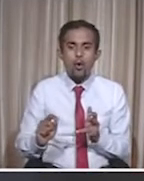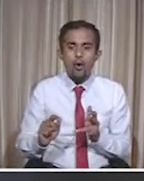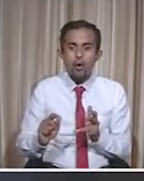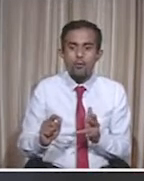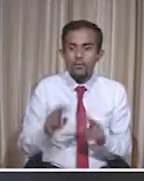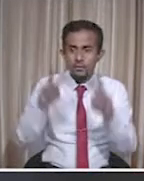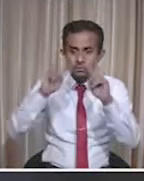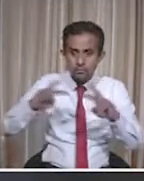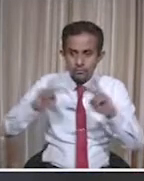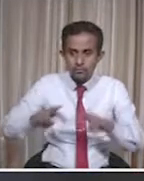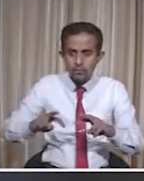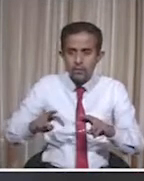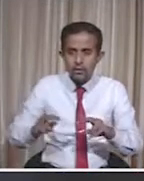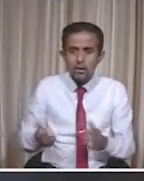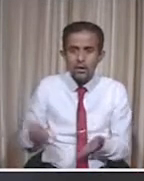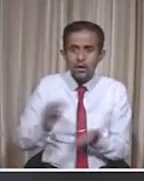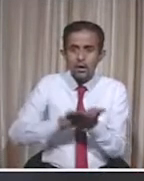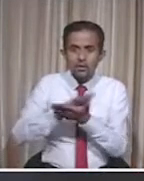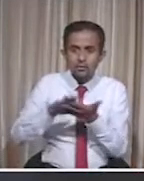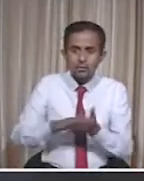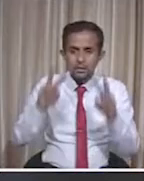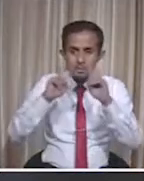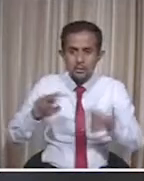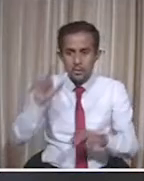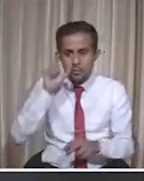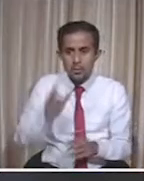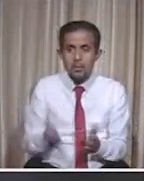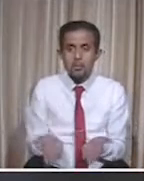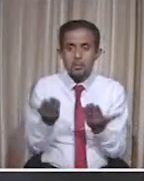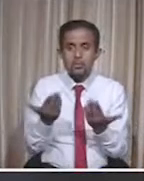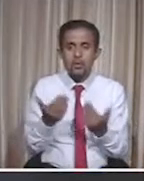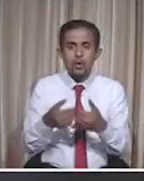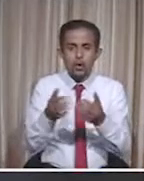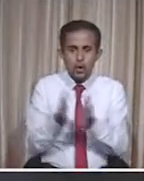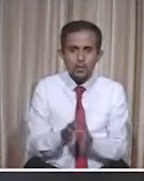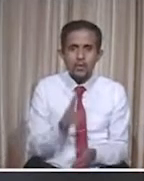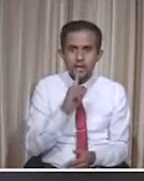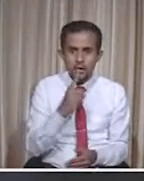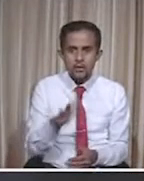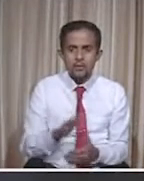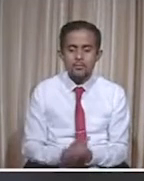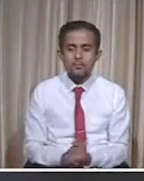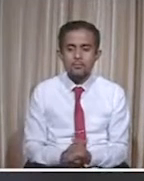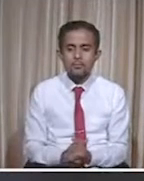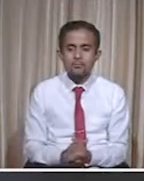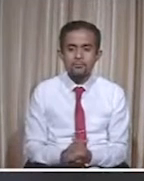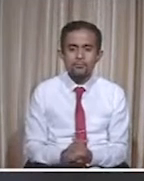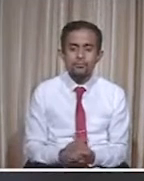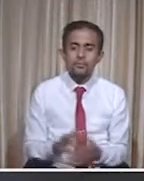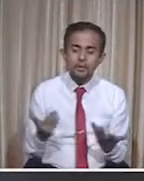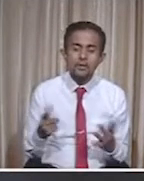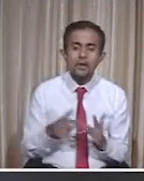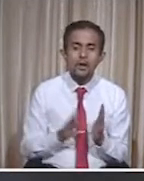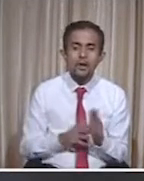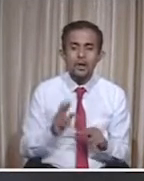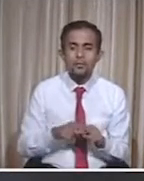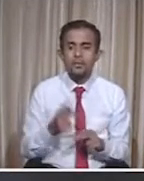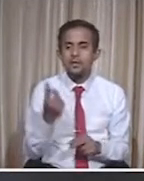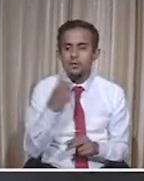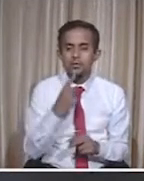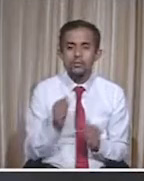करान प्रतिसंस्करण करान तेव दें पटंगान उत्तम की लती नौकर IMF की विधि